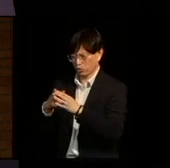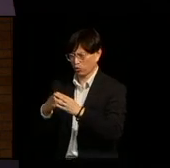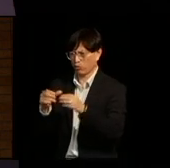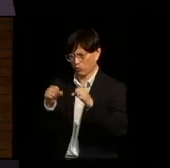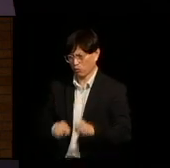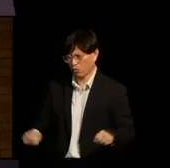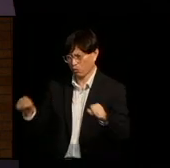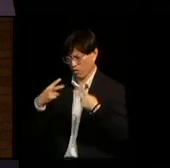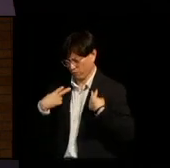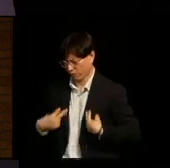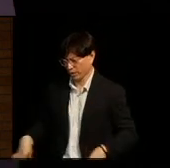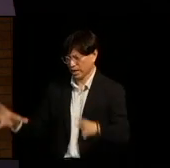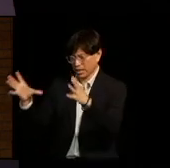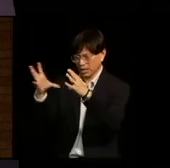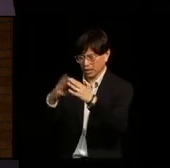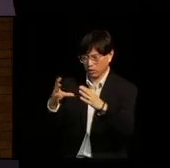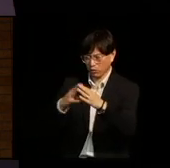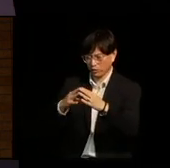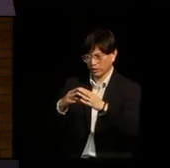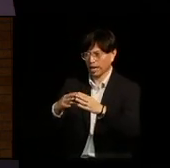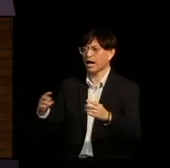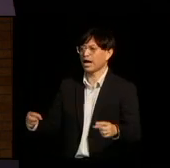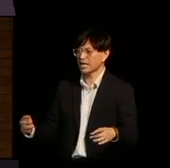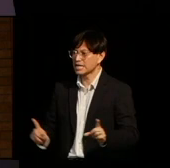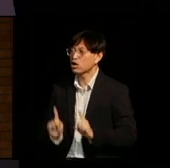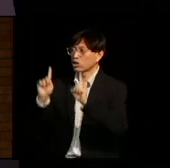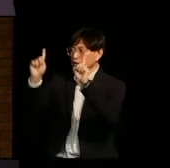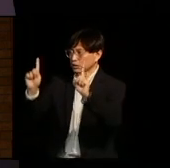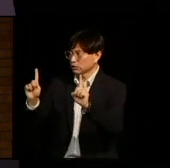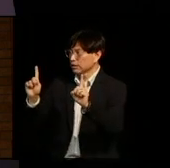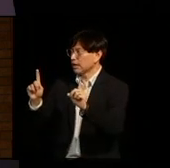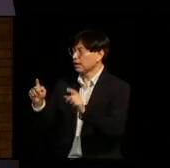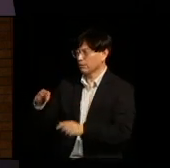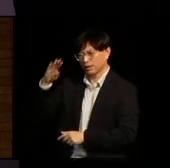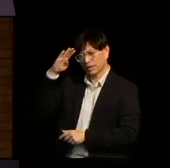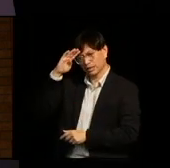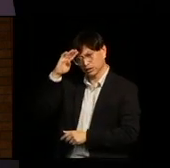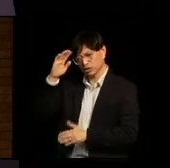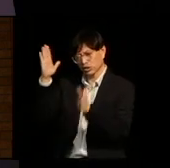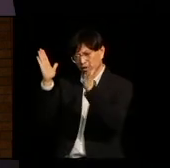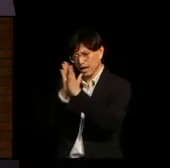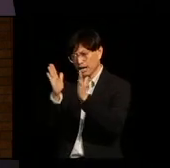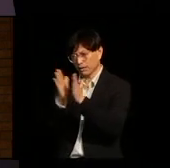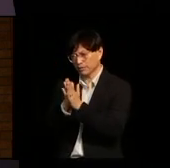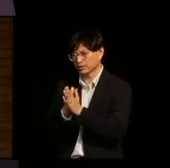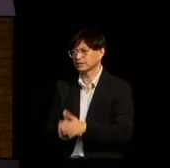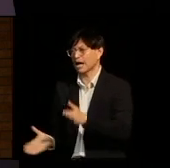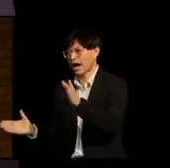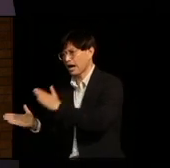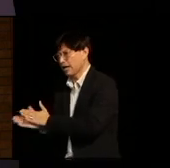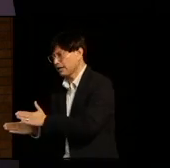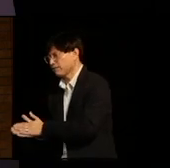fare vita di comunità e orizzontale perché presta attenzione anche alla messa alle celebrazioni a come